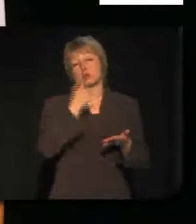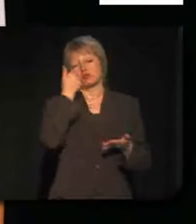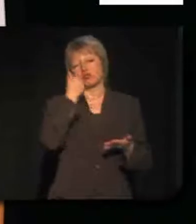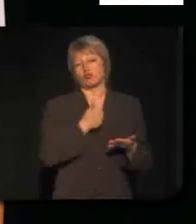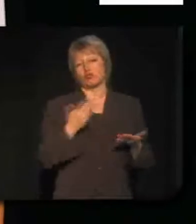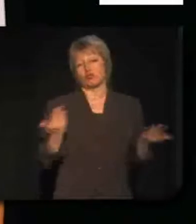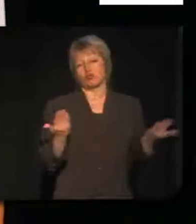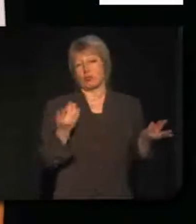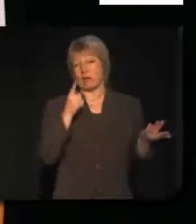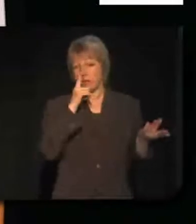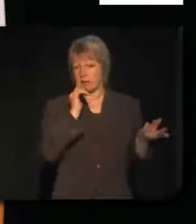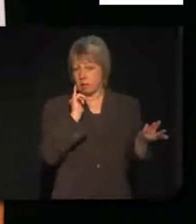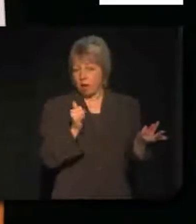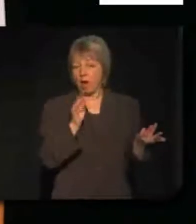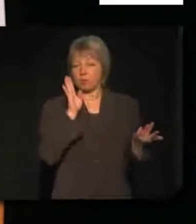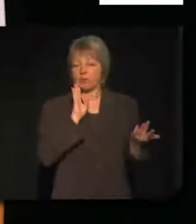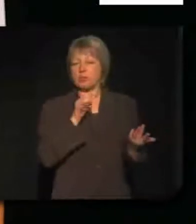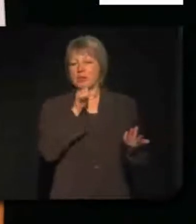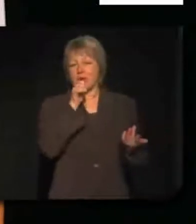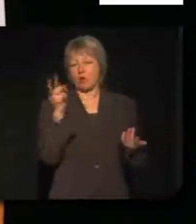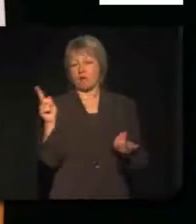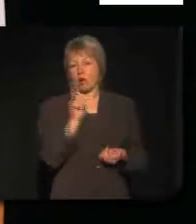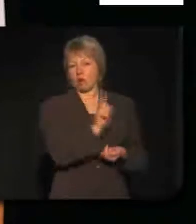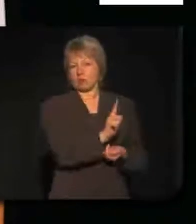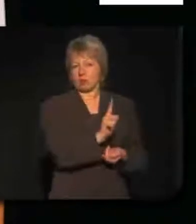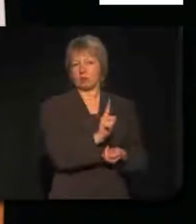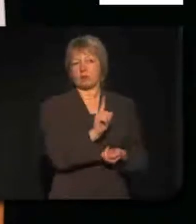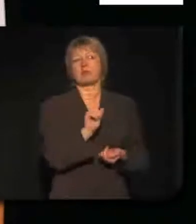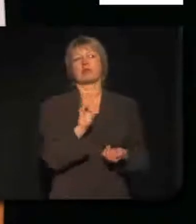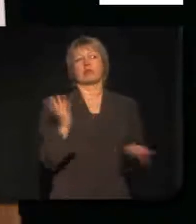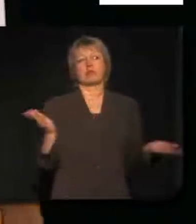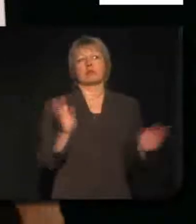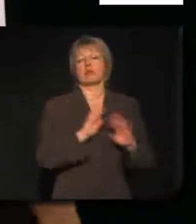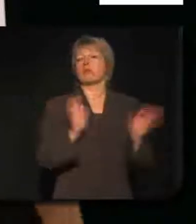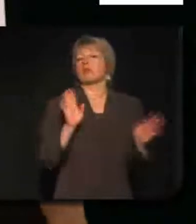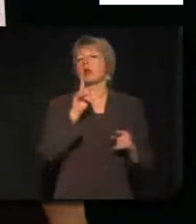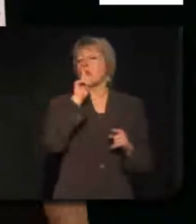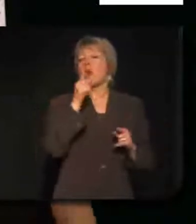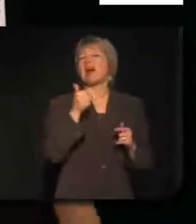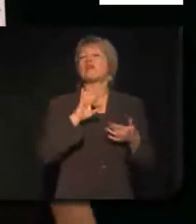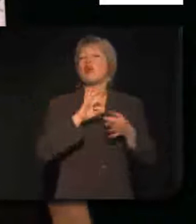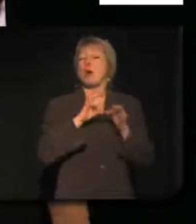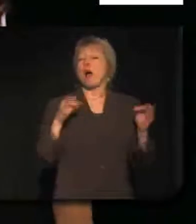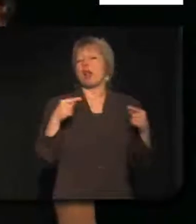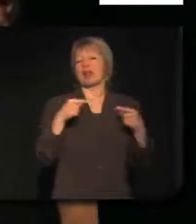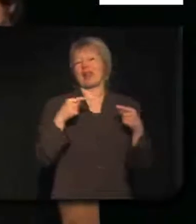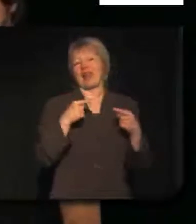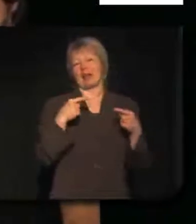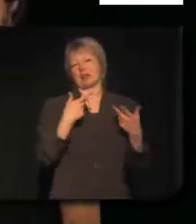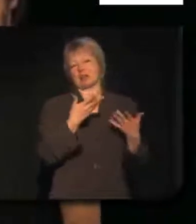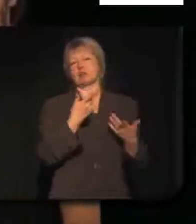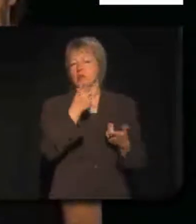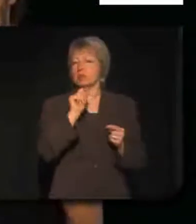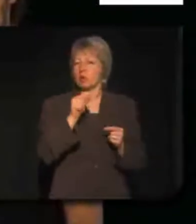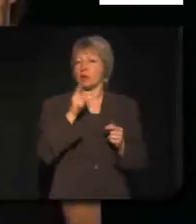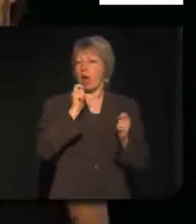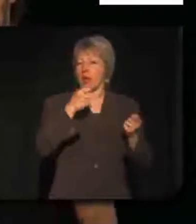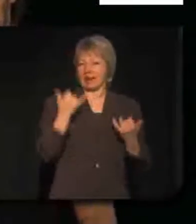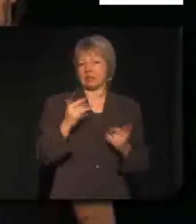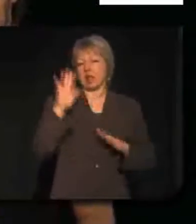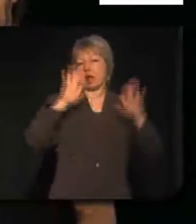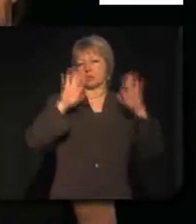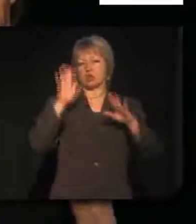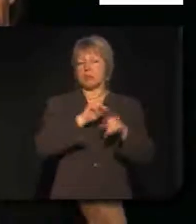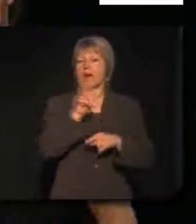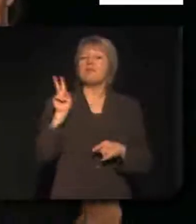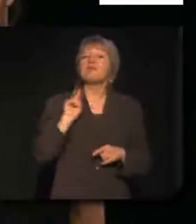Scan Micro gut es gibt nur eine formale Gegenrede damit stimmen wir den Antrag jetzt ab wer ist für